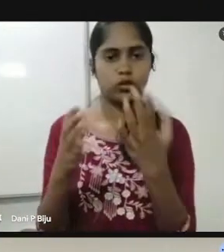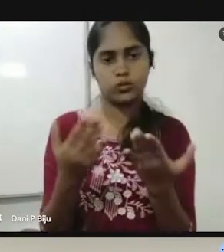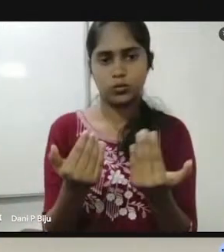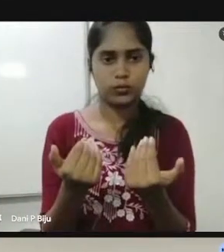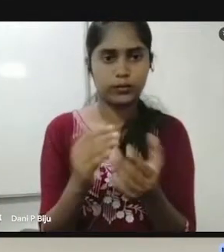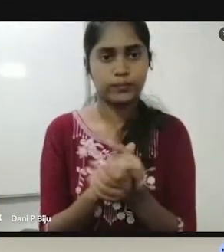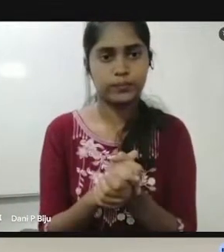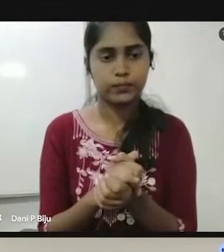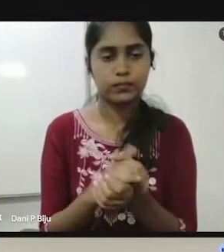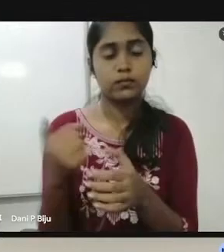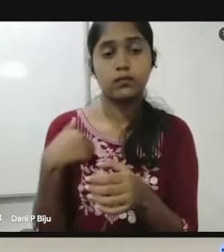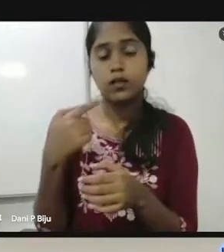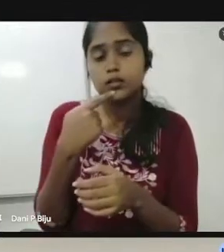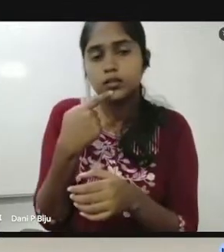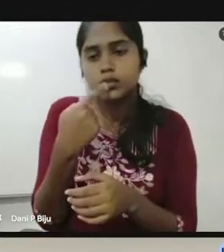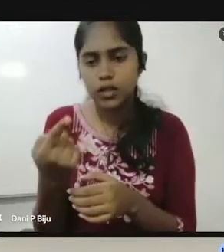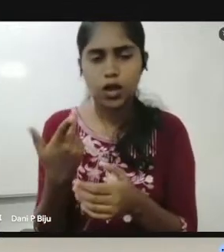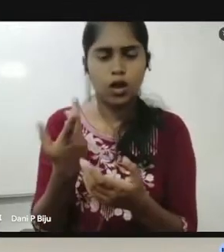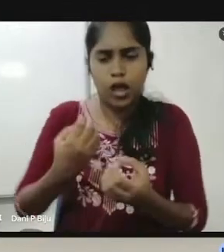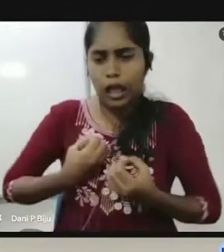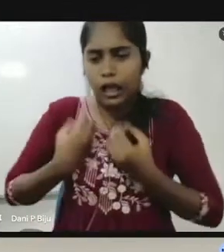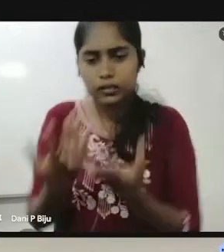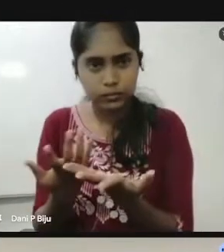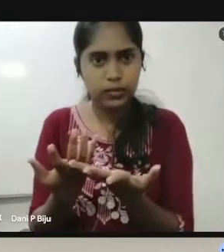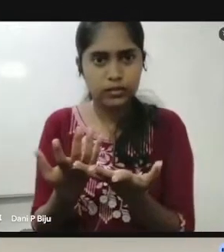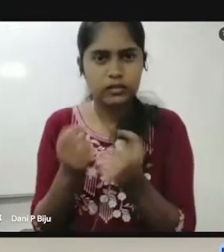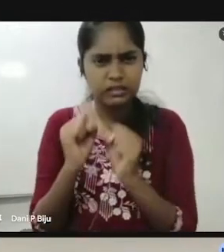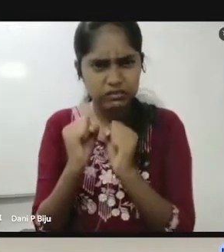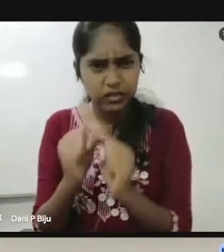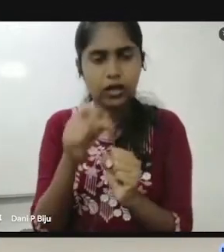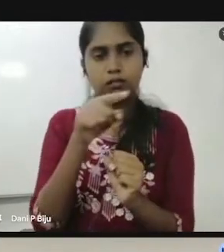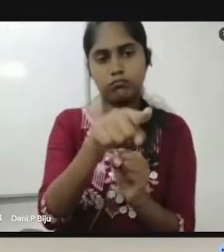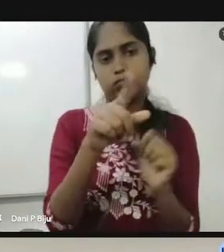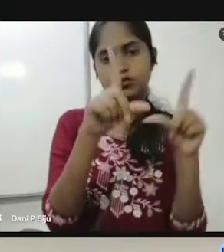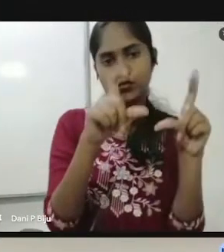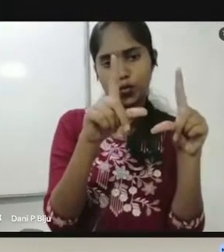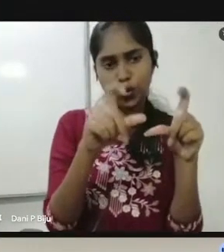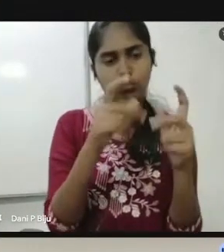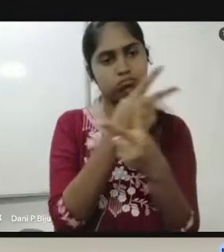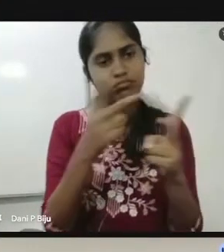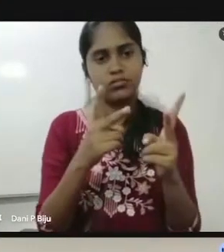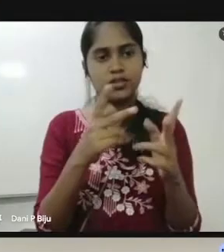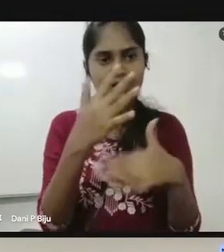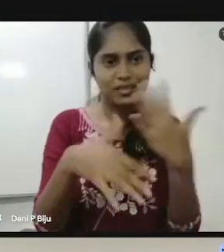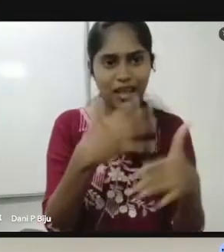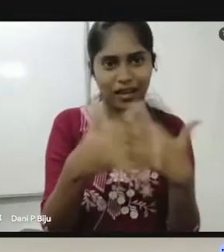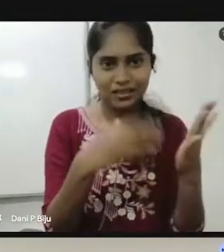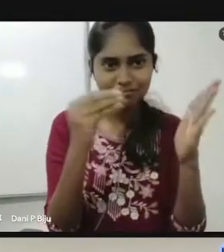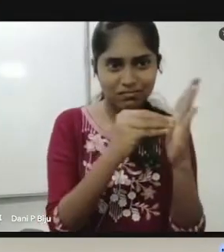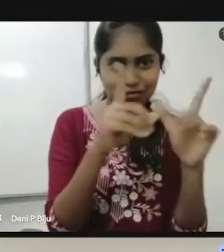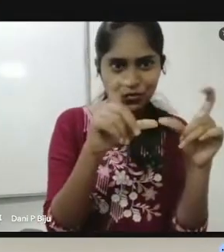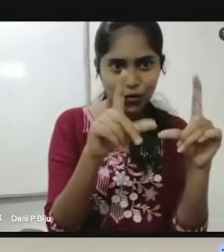ആശയങ്ങളെ നമ്മൾ റെപ്രസെന്റ് ചെയ്യുന്ന ഒരു മാർഗമാണ് ചിഹ്നങ്ങൾ എന്ന് പറയുന്നത്. പക്ഷെ ചിഹ്നങ്ങൾ മാത്രം, കുറെ ചിഹ്നങ്ങൾ കൊടുത്തത് കൊണ്ട് ഒരു AAC